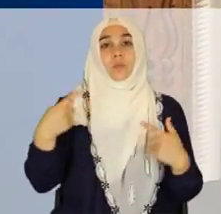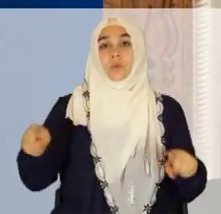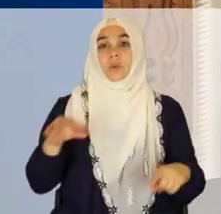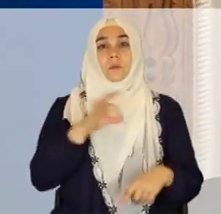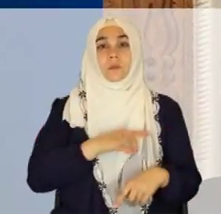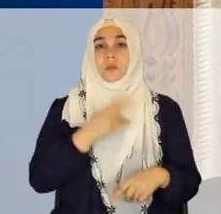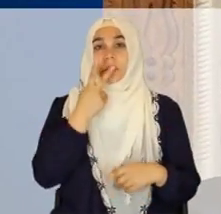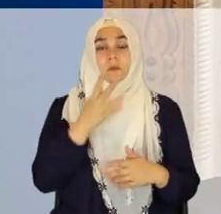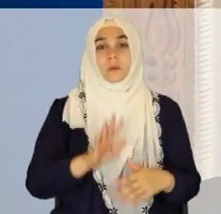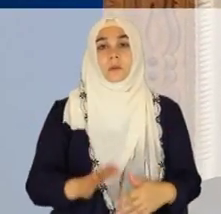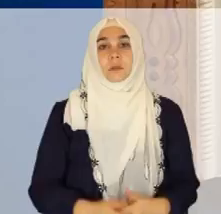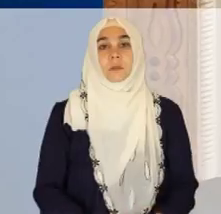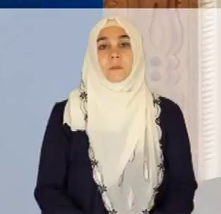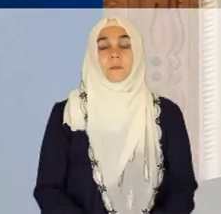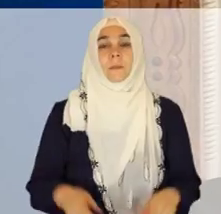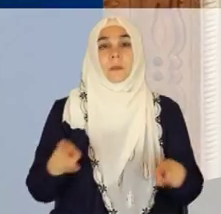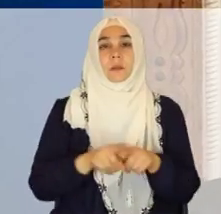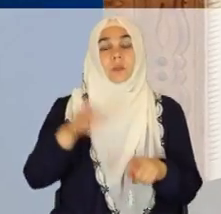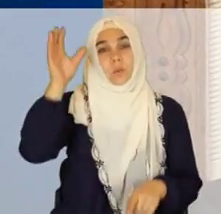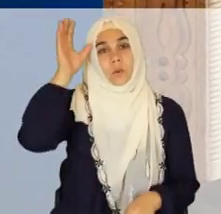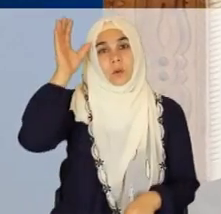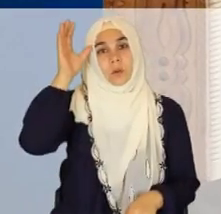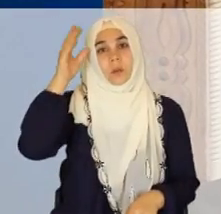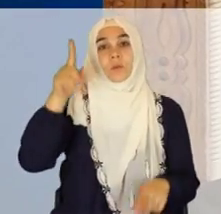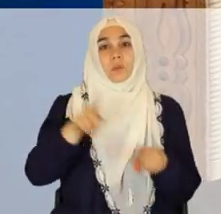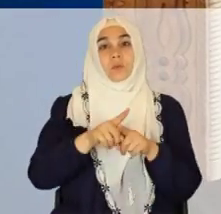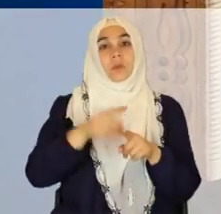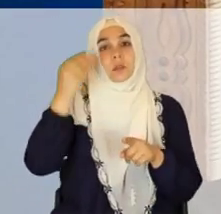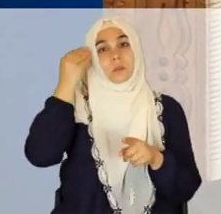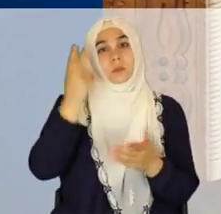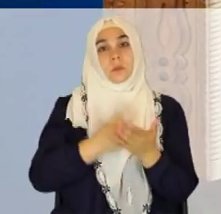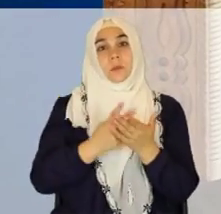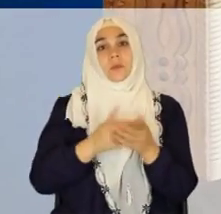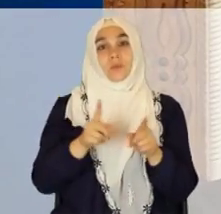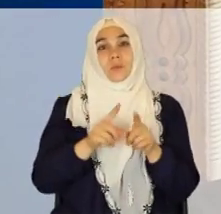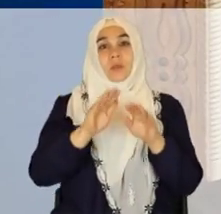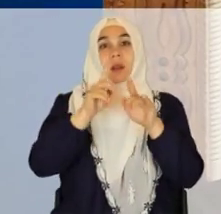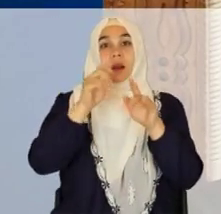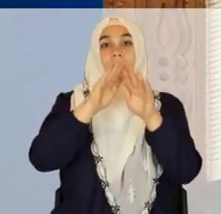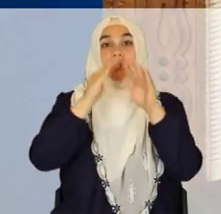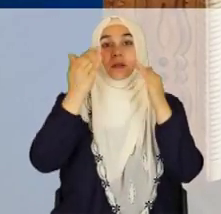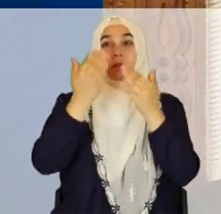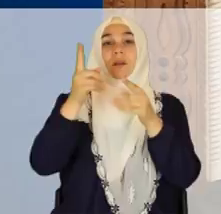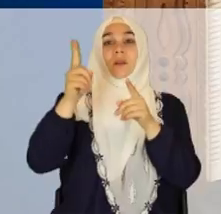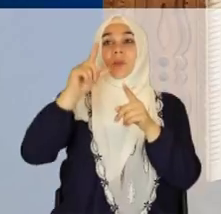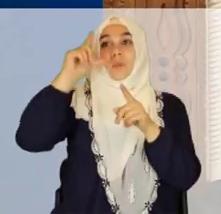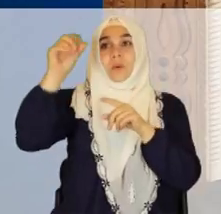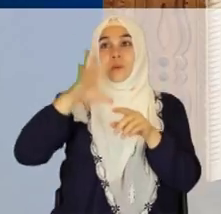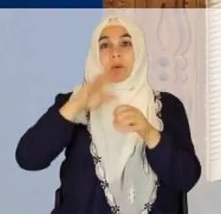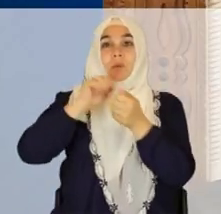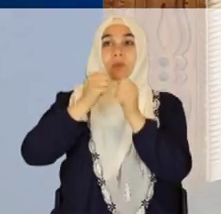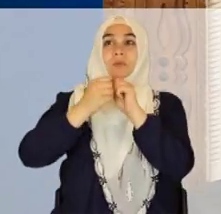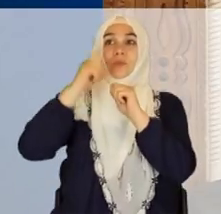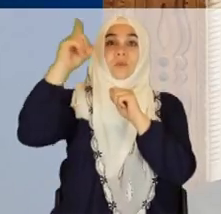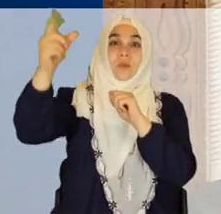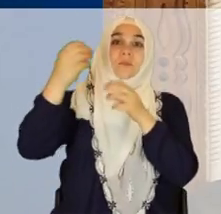ko'rish yo'q. Bunga ulamolarimiz haj ibodatida tosh otishni qilishadi. Borib toshni otib